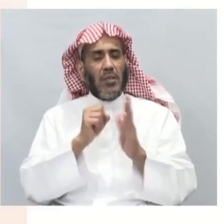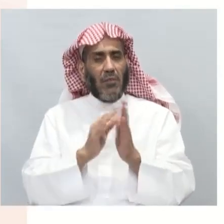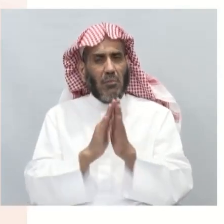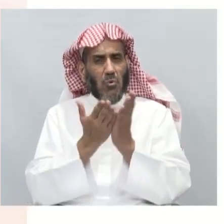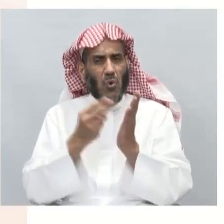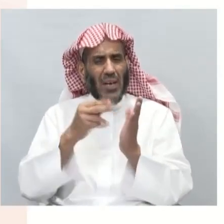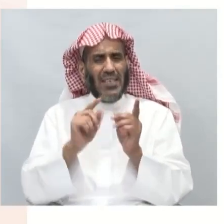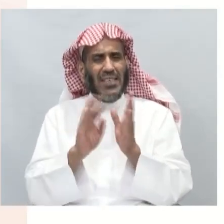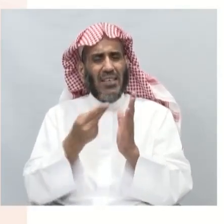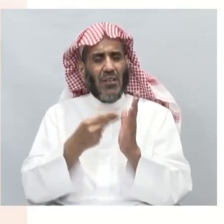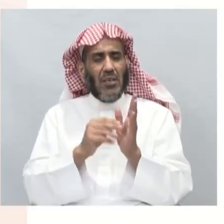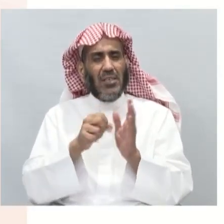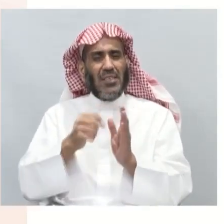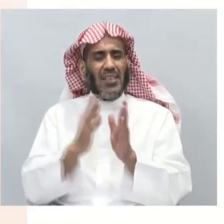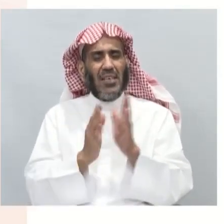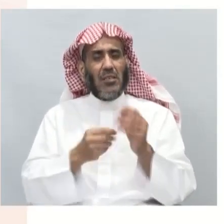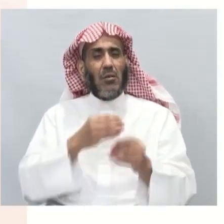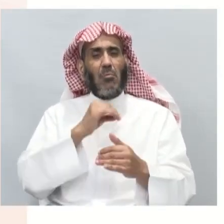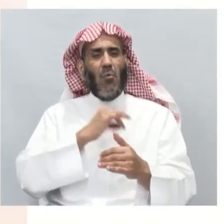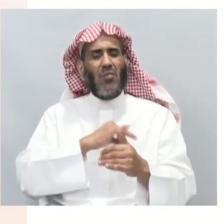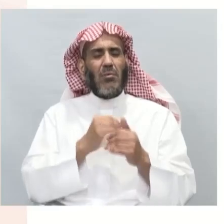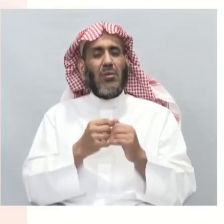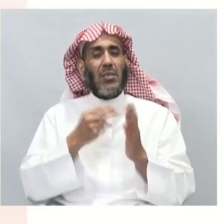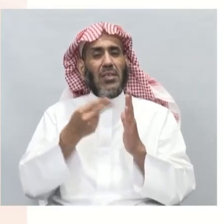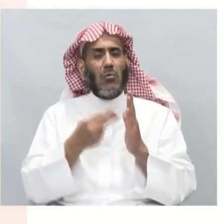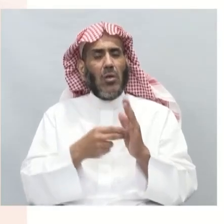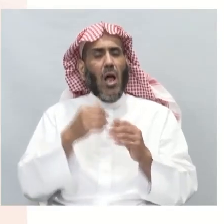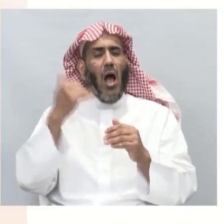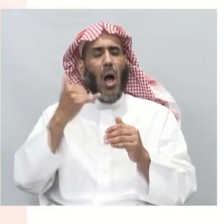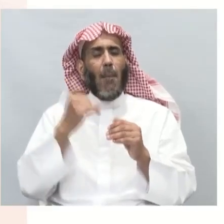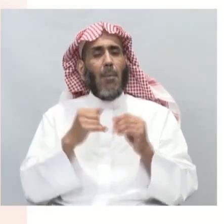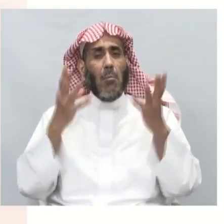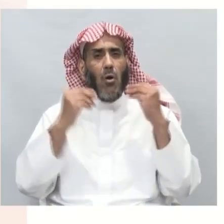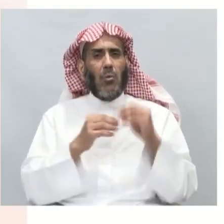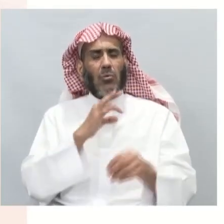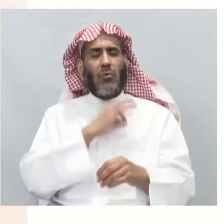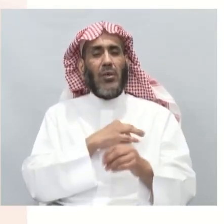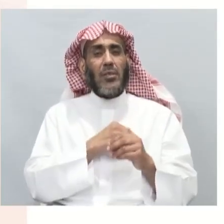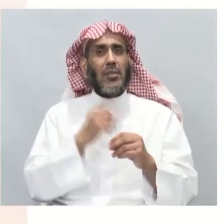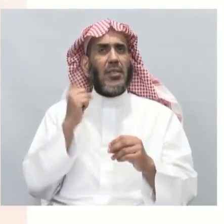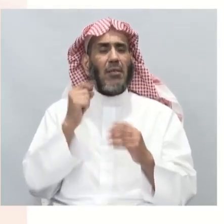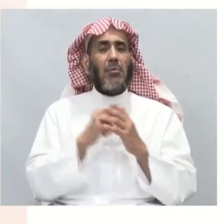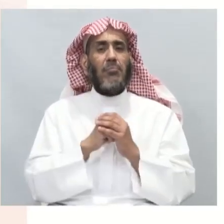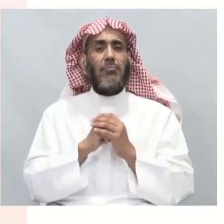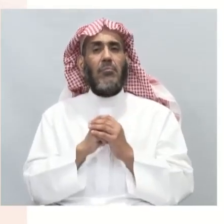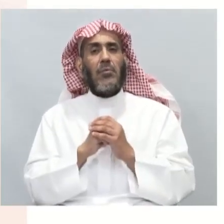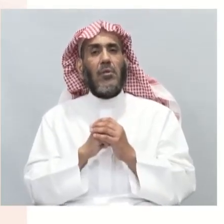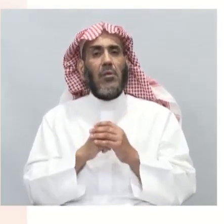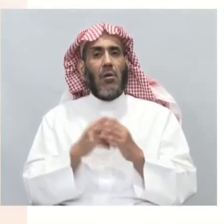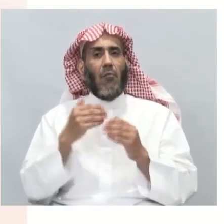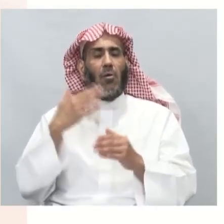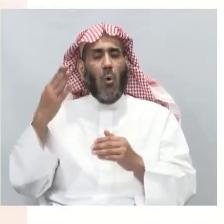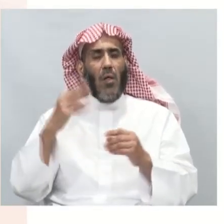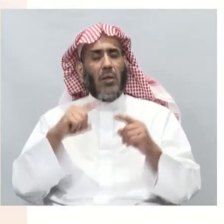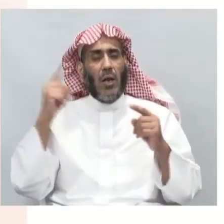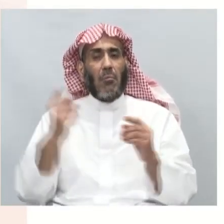صغير تستطيع حمله في جيبك لماذا لتدوين اهم المعلومات والفوائد التي تستمع اليها في المحاضرات